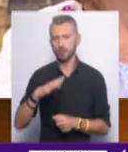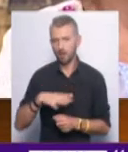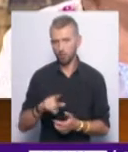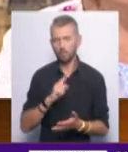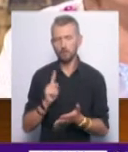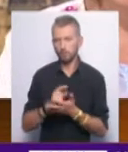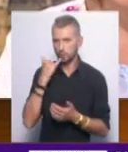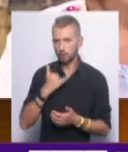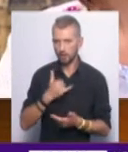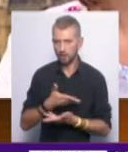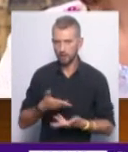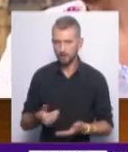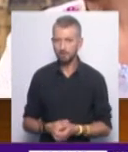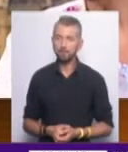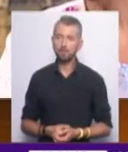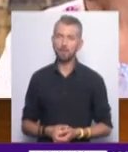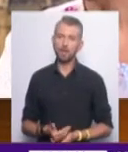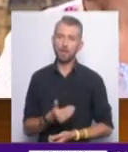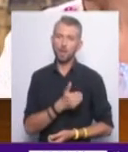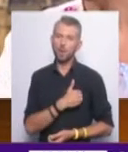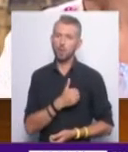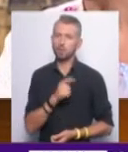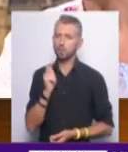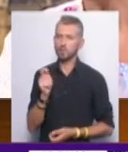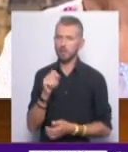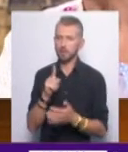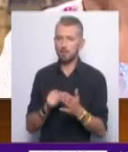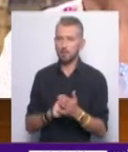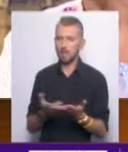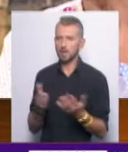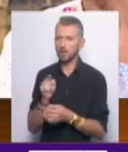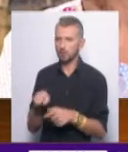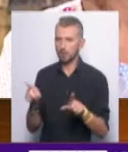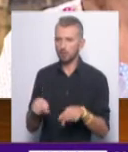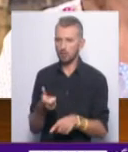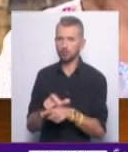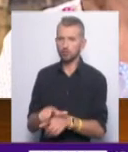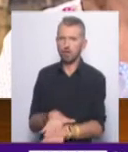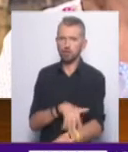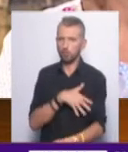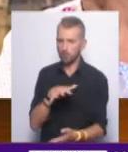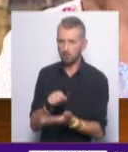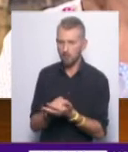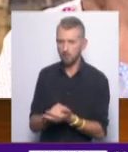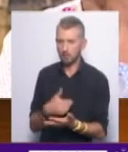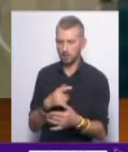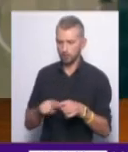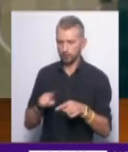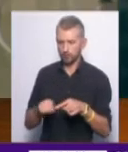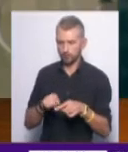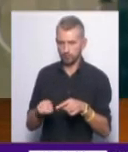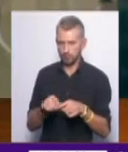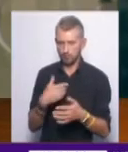Обов'язково долучайтеся. Пані Тетяно, хочу поставити вам питання, яким ви також дуже довго вже опікуєтеся. І ось-ось вже справа